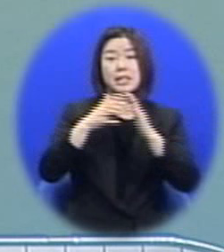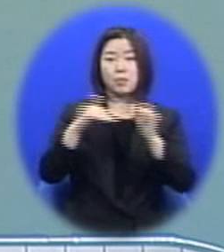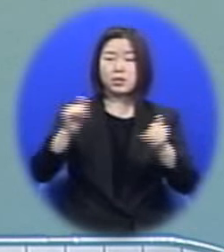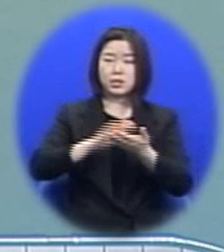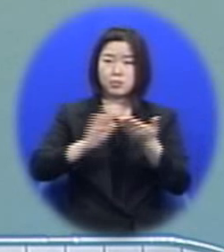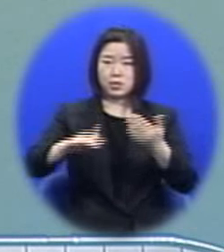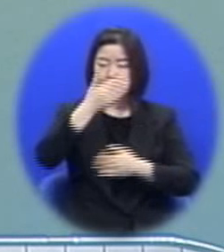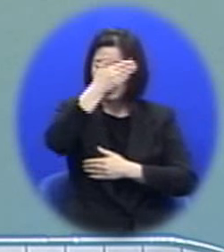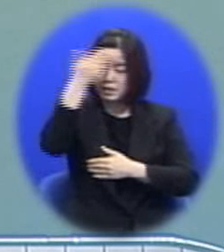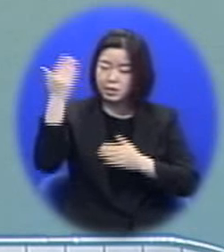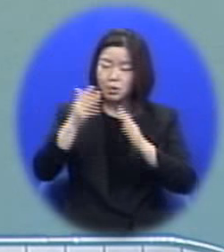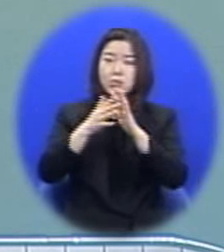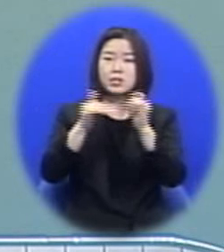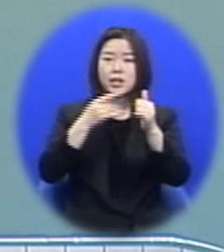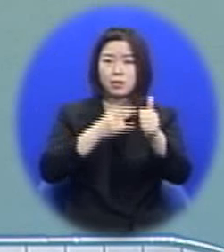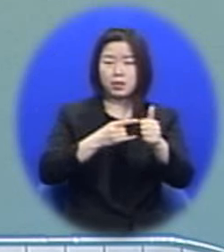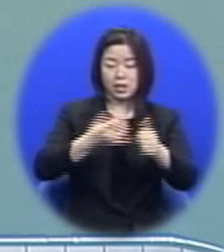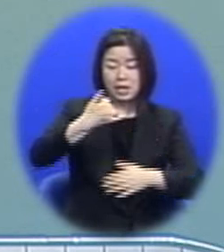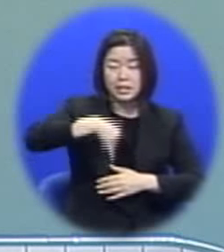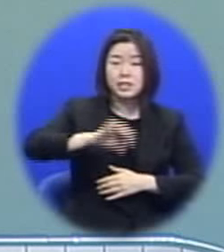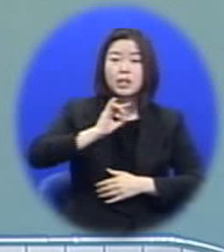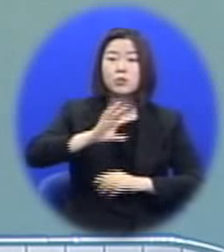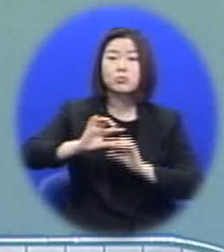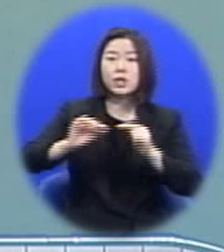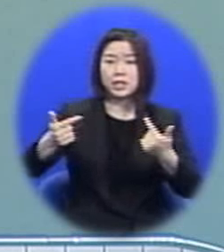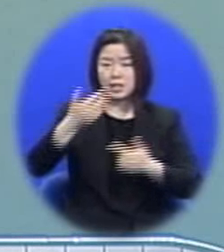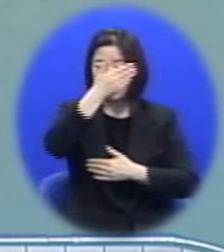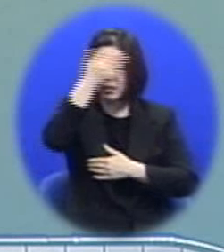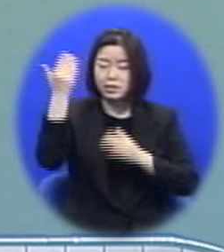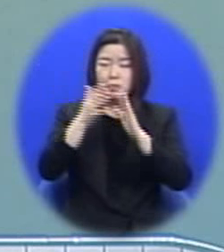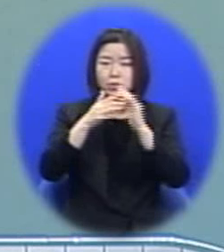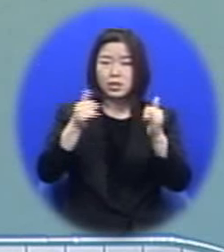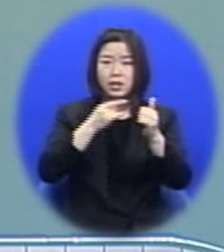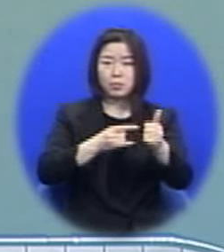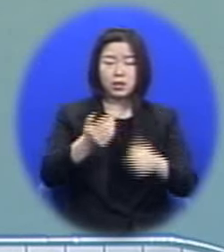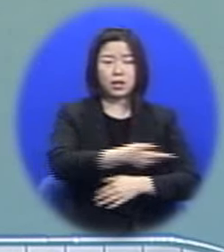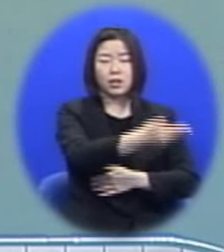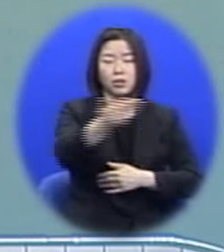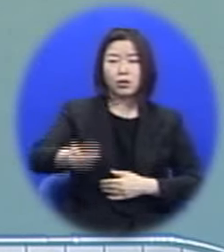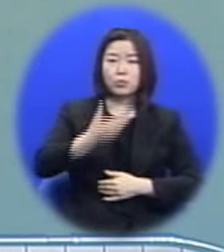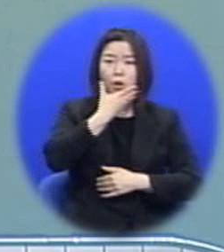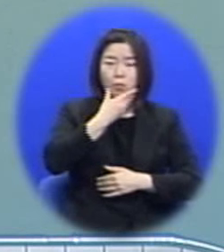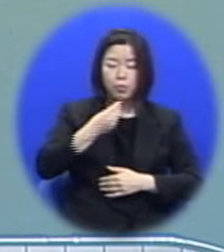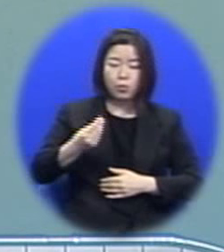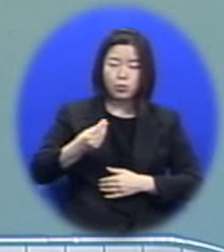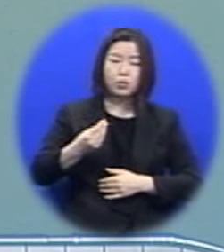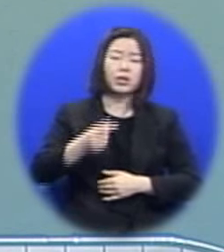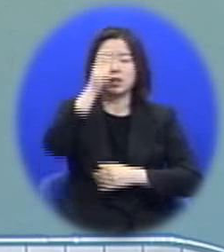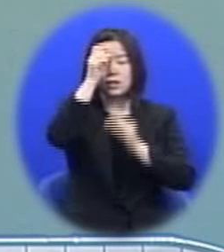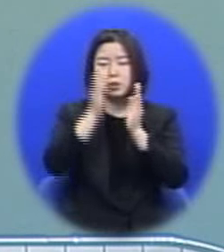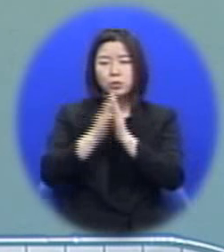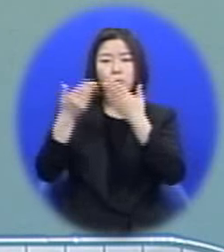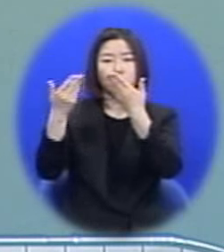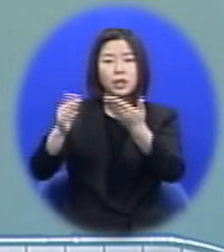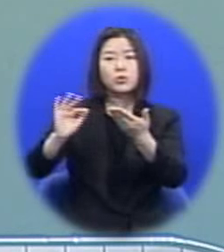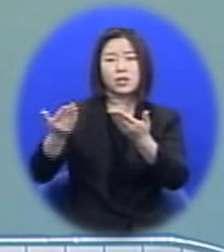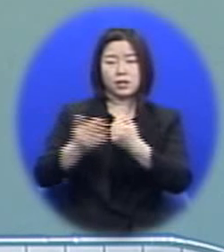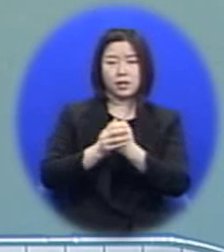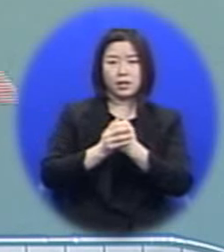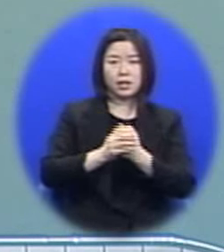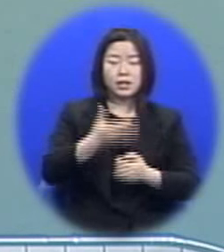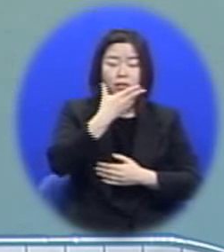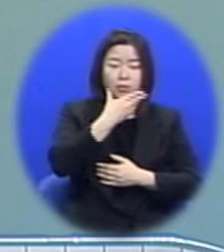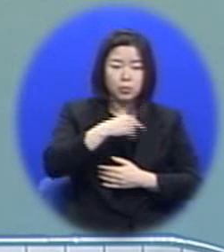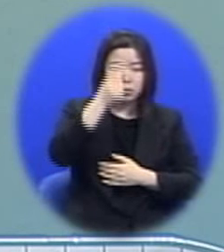젊은 사람들에게, 자녀들에게 뿐만 아니고 젊은 사람들에게 여러분은 복을 빌어줘야 돼요. 복을 빌어주는 게 없으니까